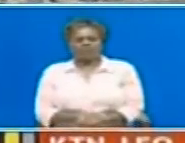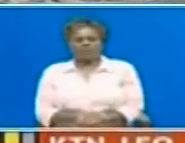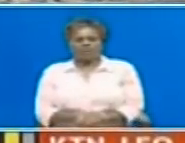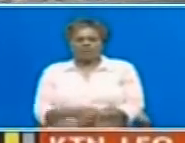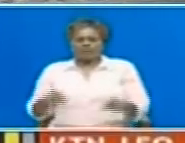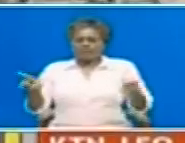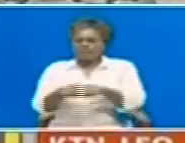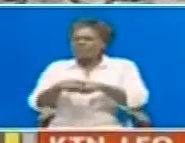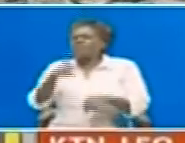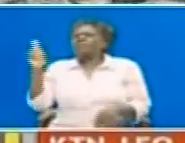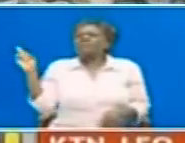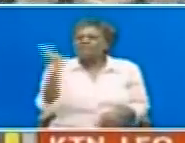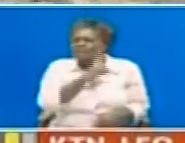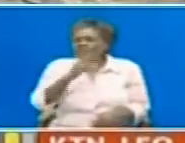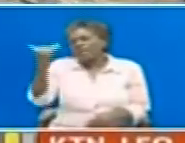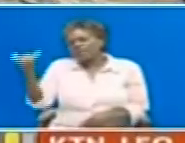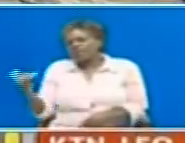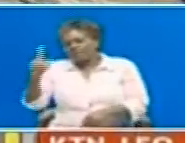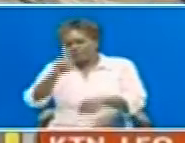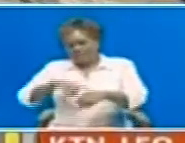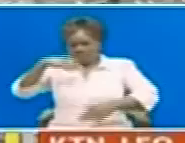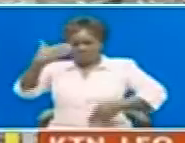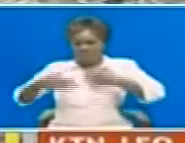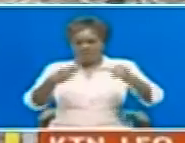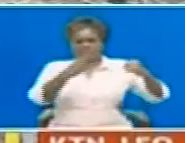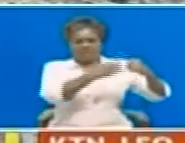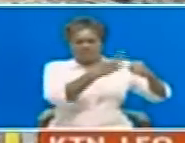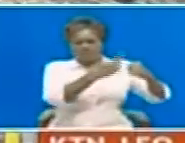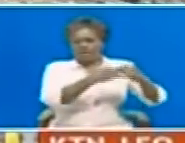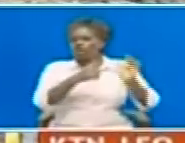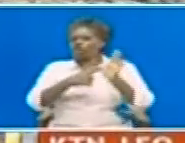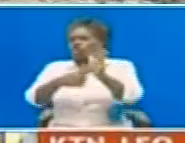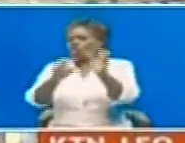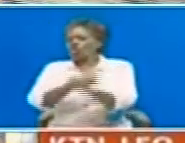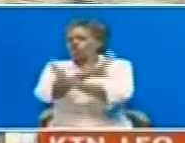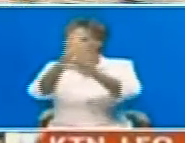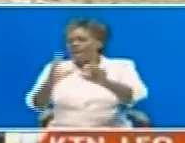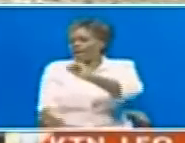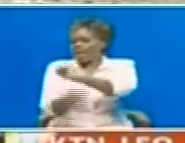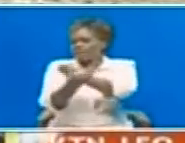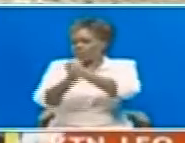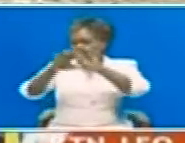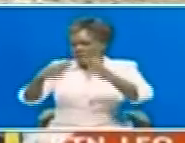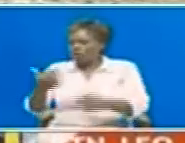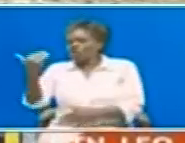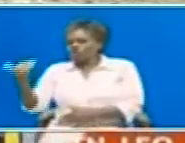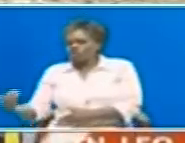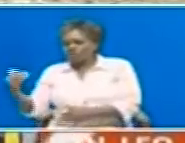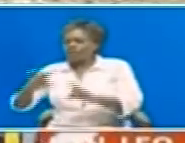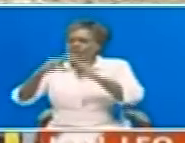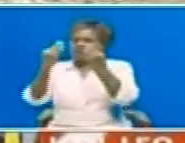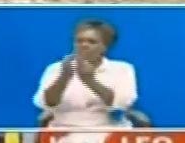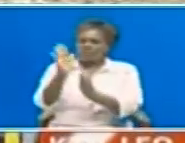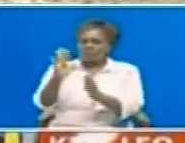Hatari inayowakodolea macho watoto wanapocheza mtaani humu ni dhahiri, huku tukielezewa kwamba kuna watoto na familia